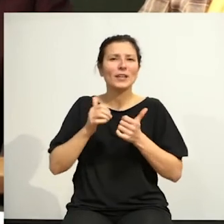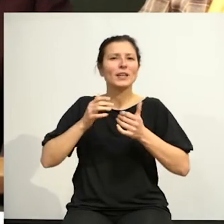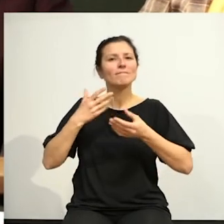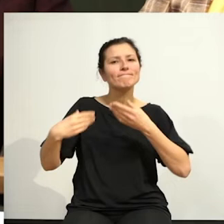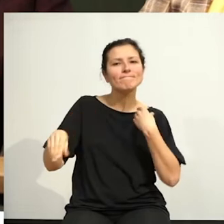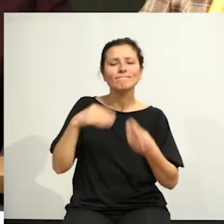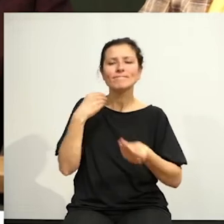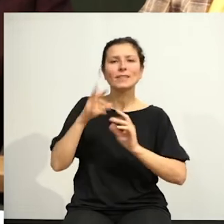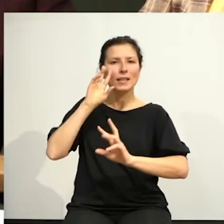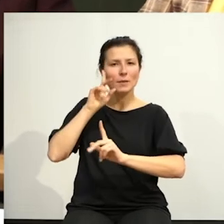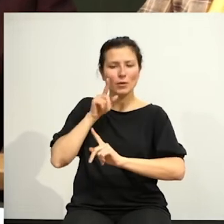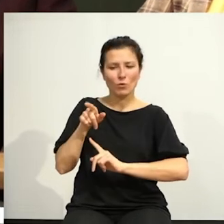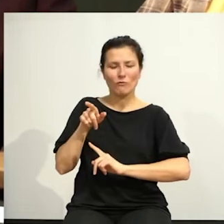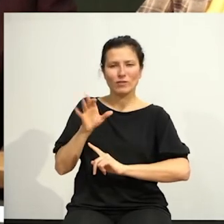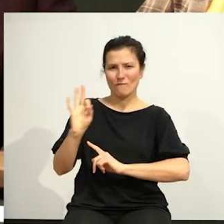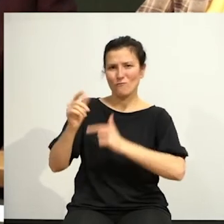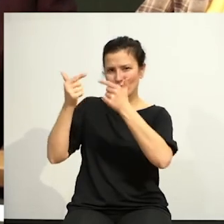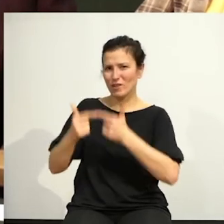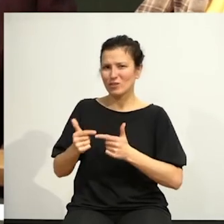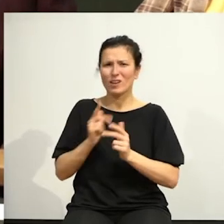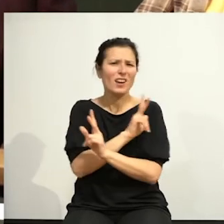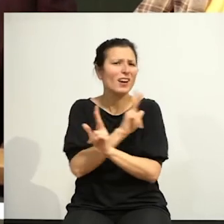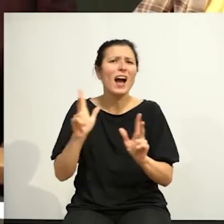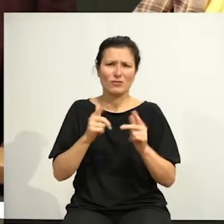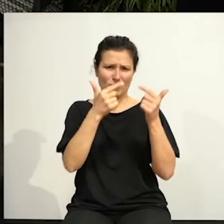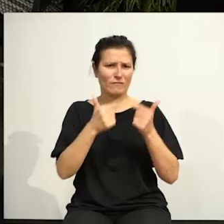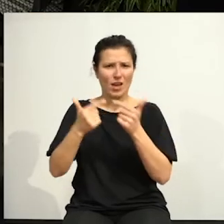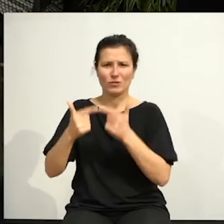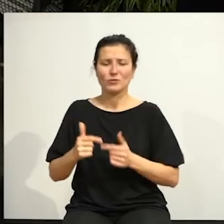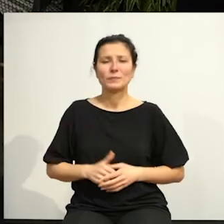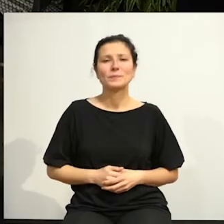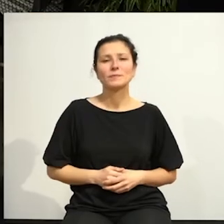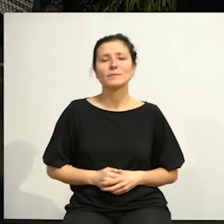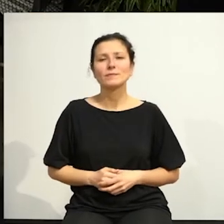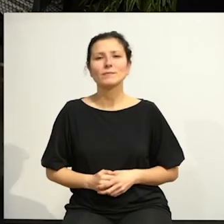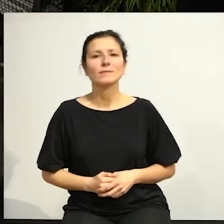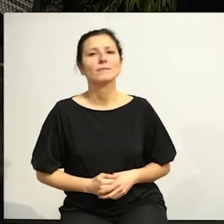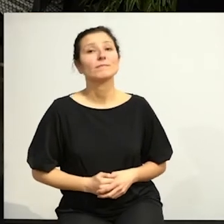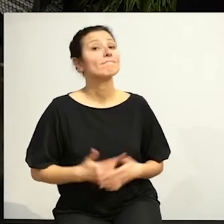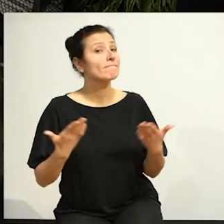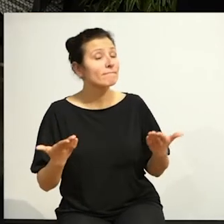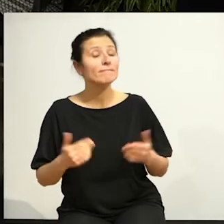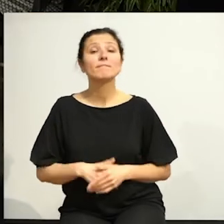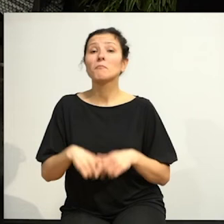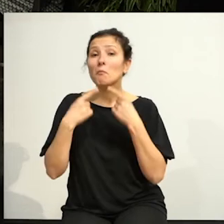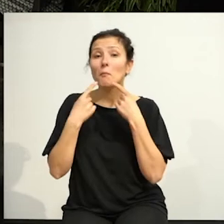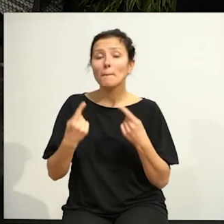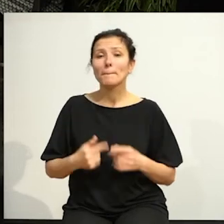plastycznej interpretacji utworów, każdego utworu, tak? To znaczy, powiedzmy,